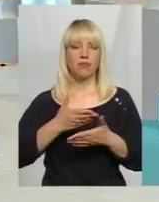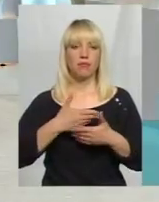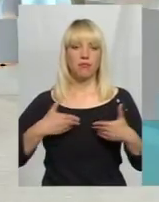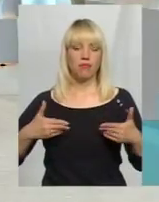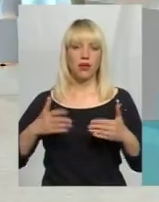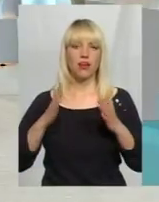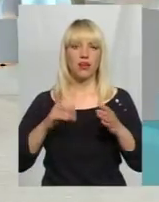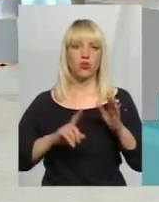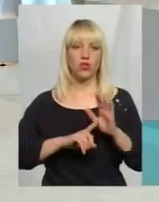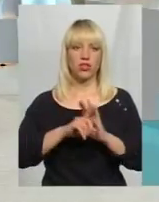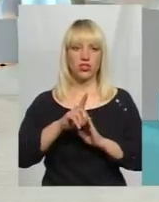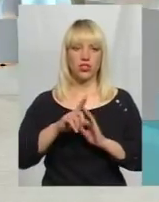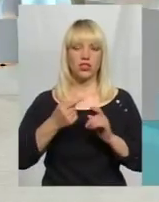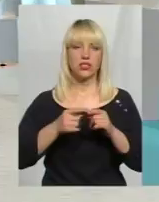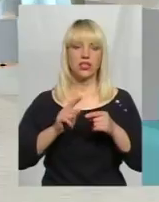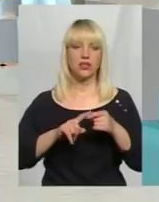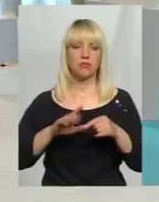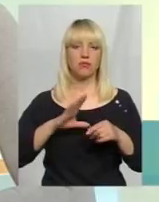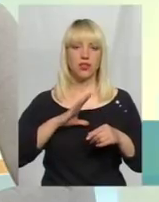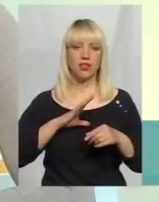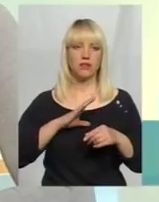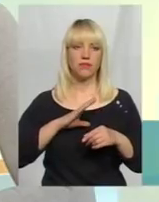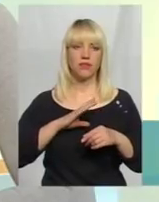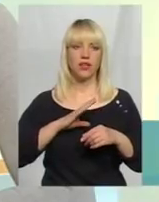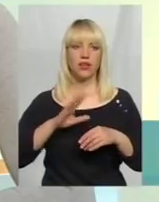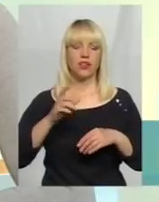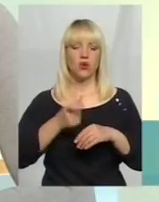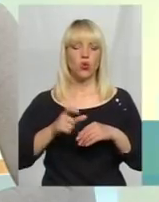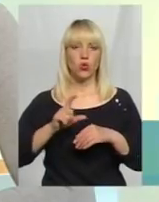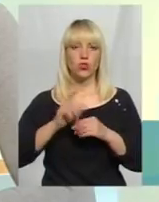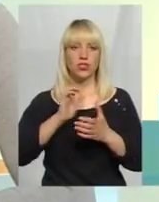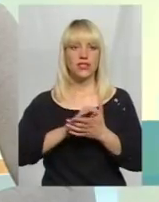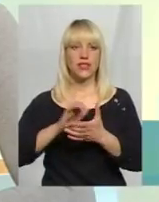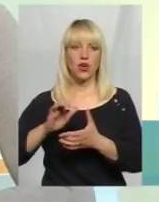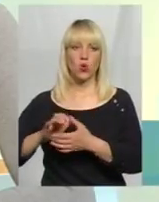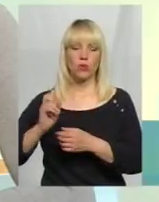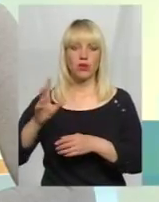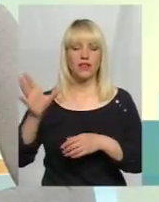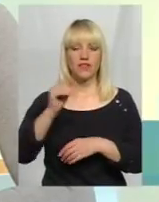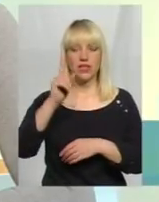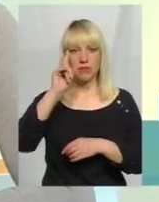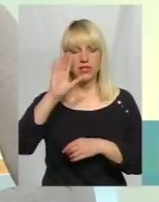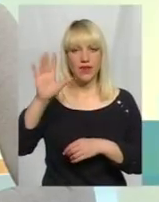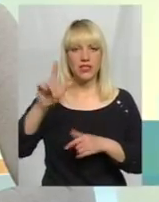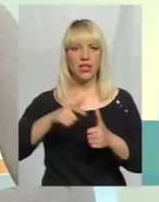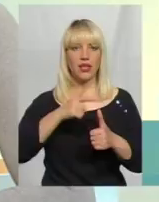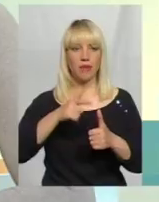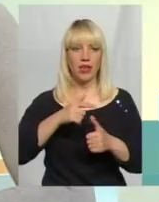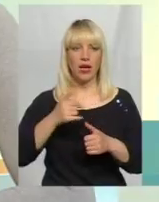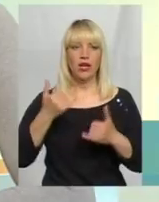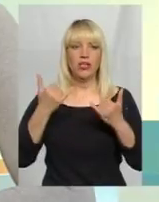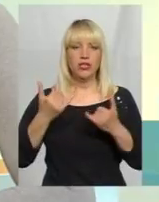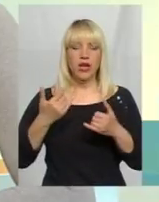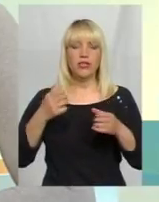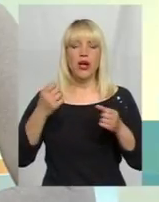только начиналась, сначала это были не очень знакомые и всем известные имена. Сейчас, наверное,